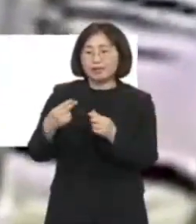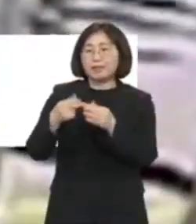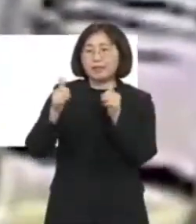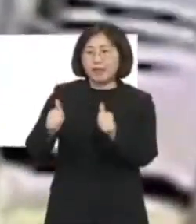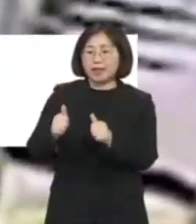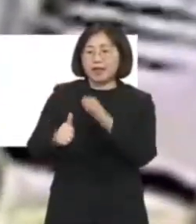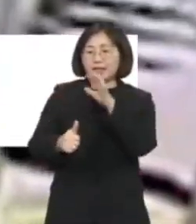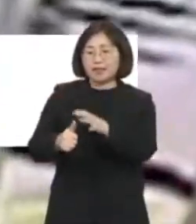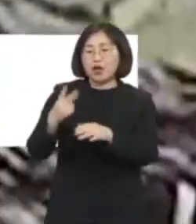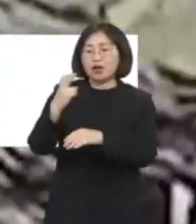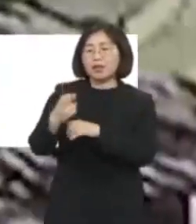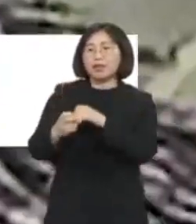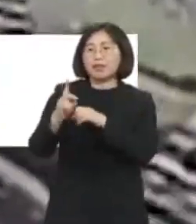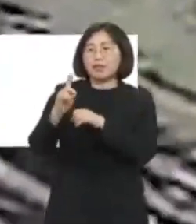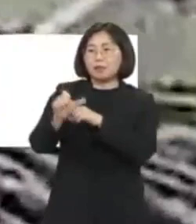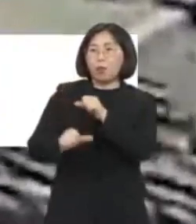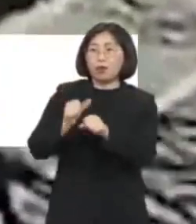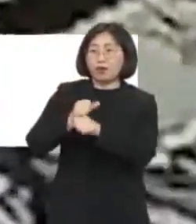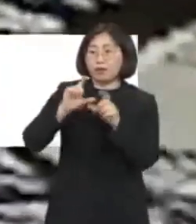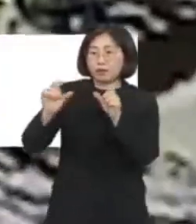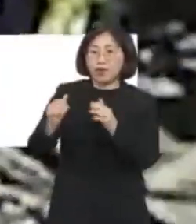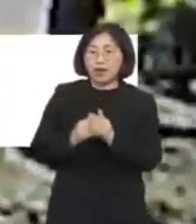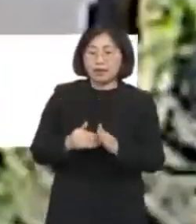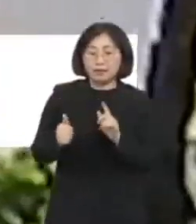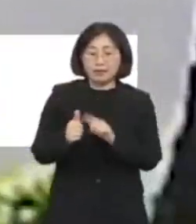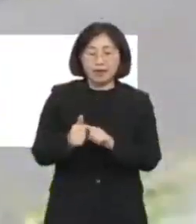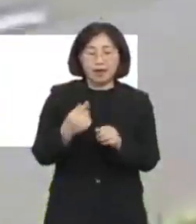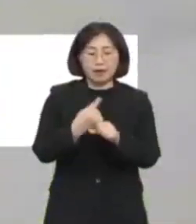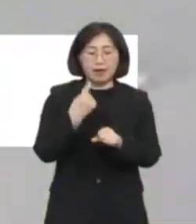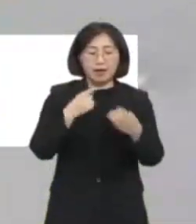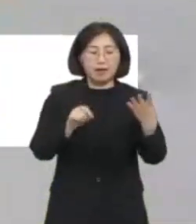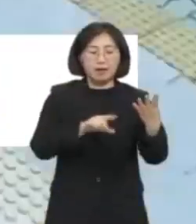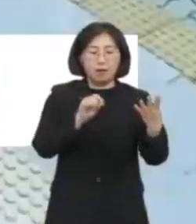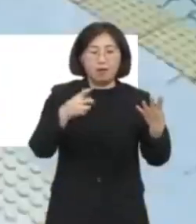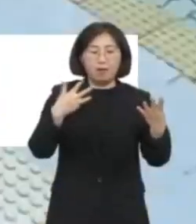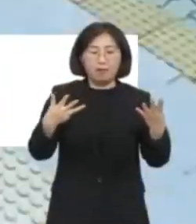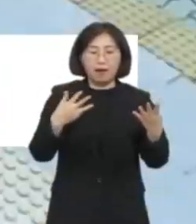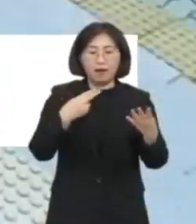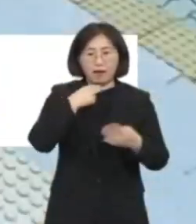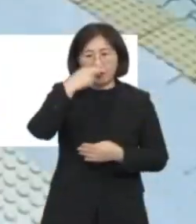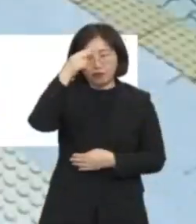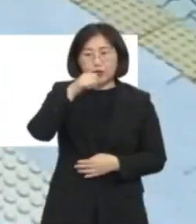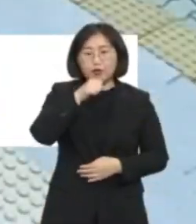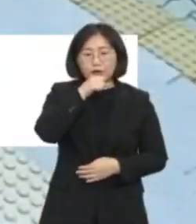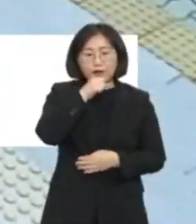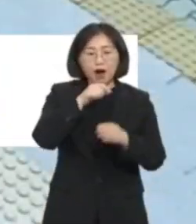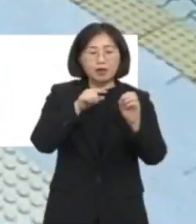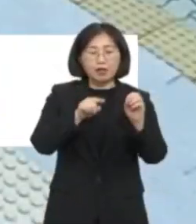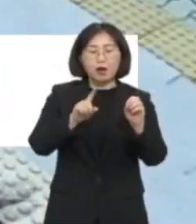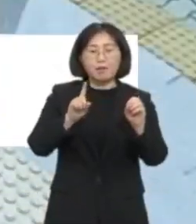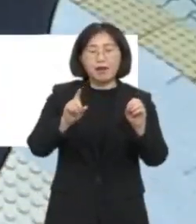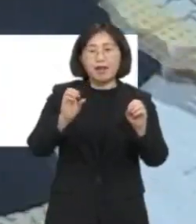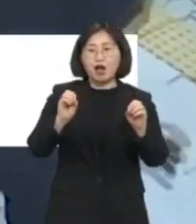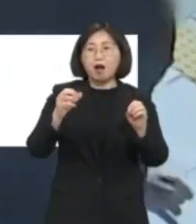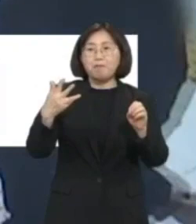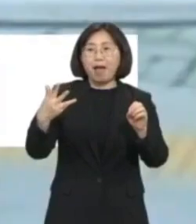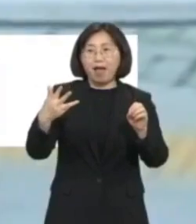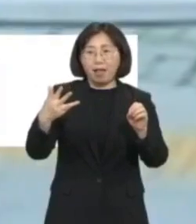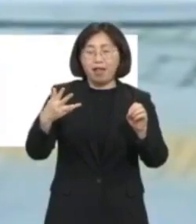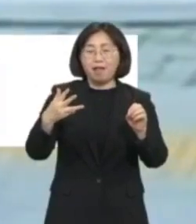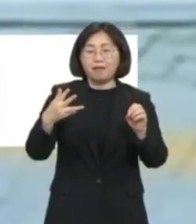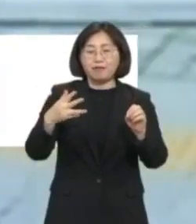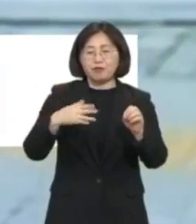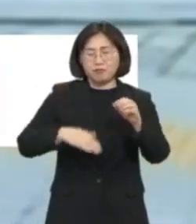징역 15년을 구형했습니다는 지난해 4월 8일 혈중 알코 농도 0.18% 만치